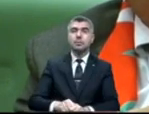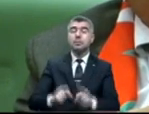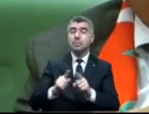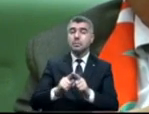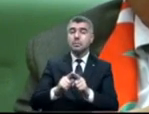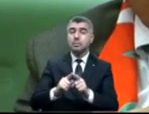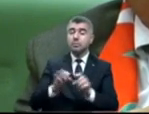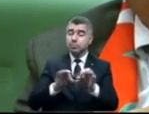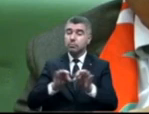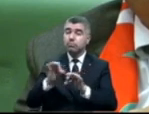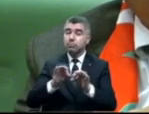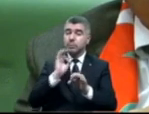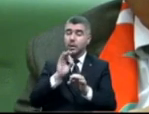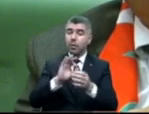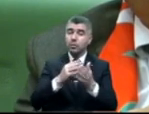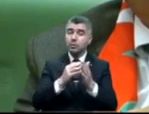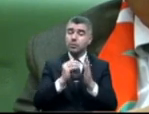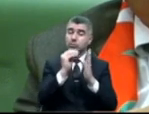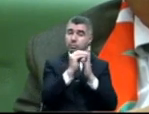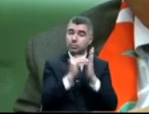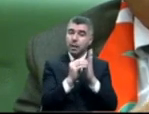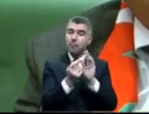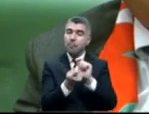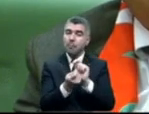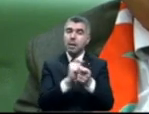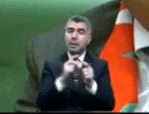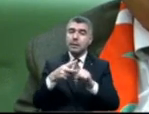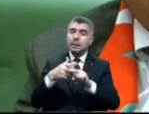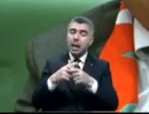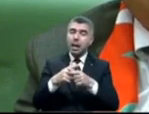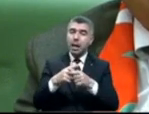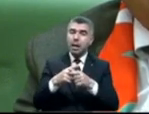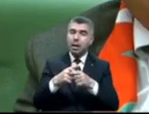عندنا استثمار حقيقي، خصها تكون عندنا صناعة تحويلية بحال اللي كاين عند